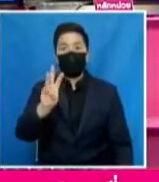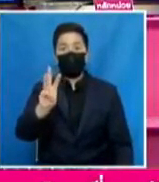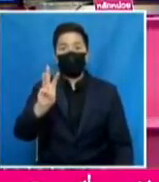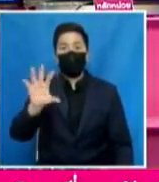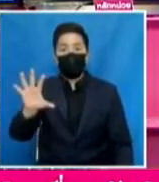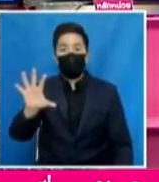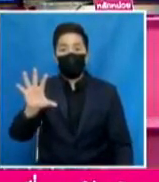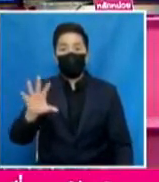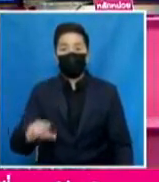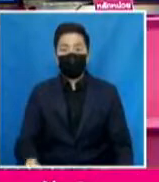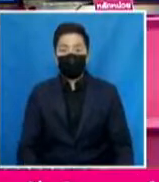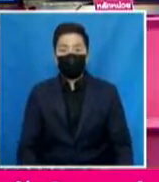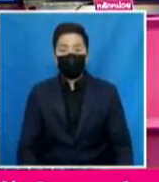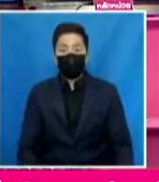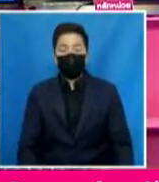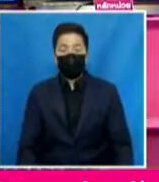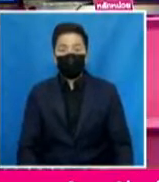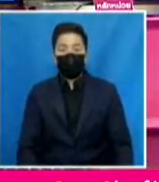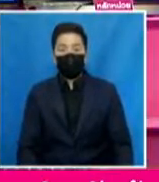8945765